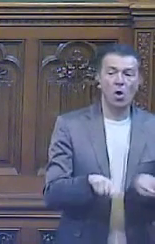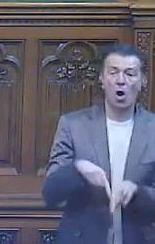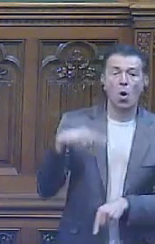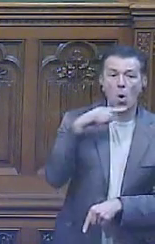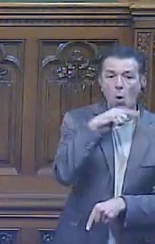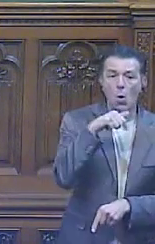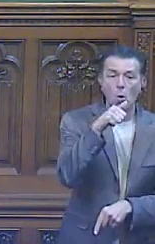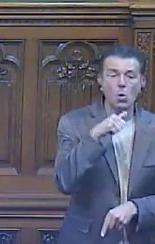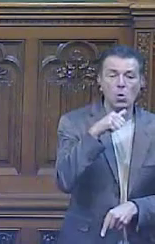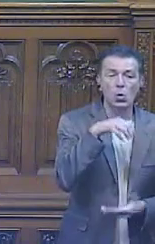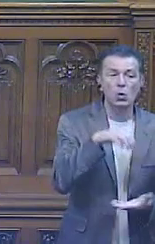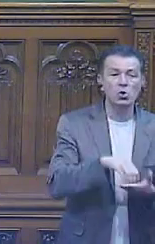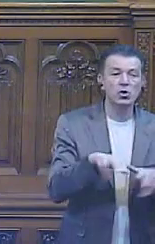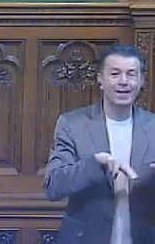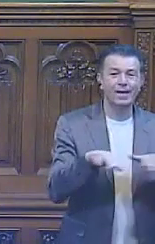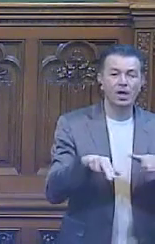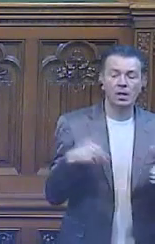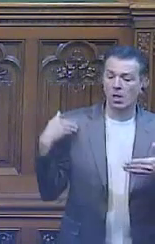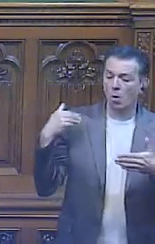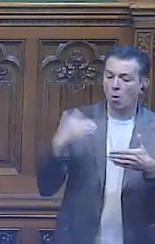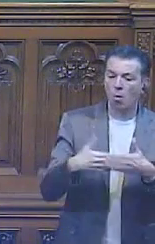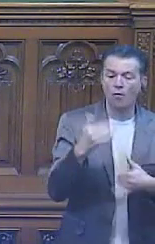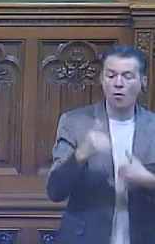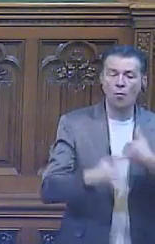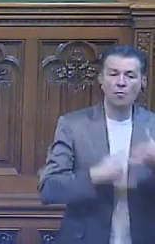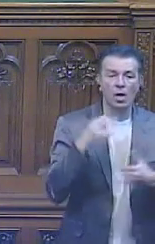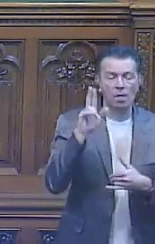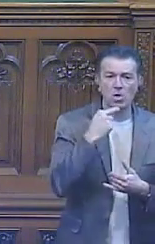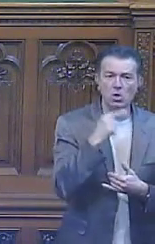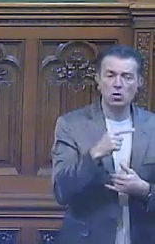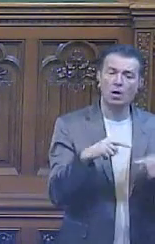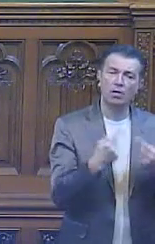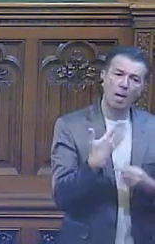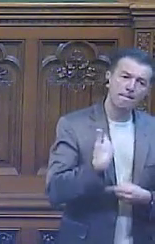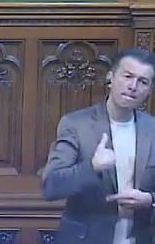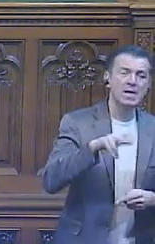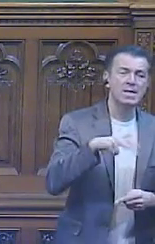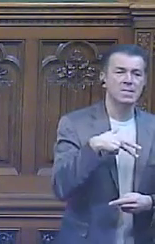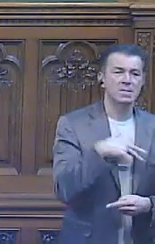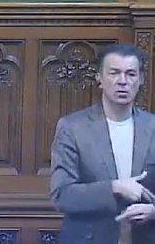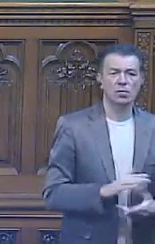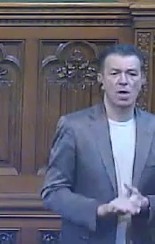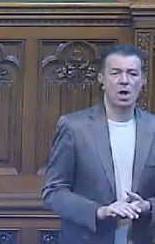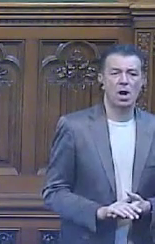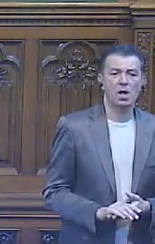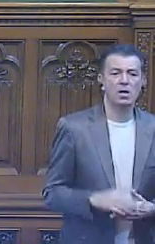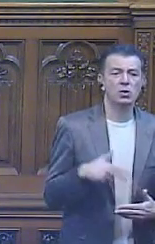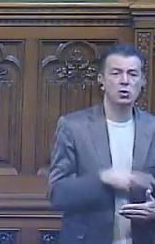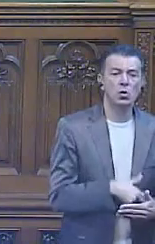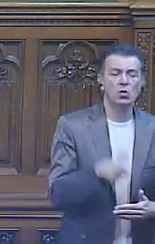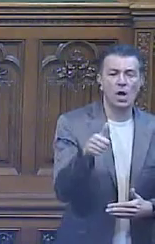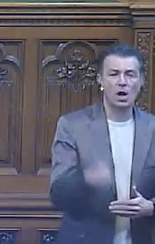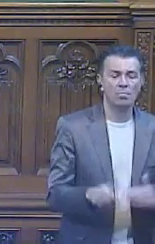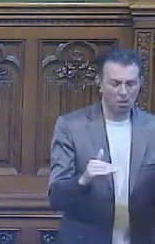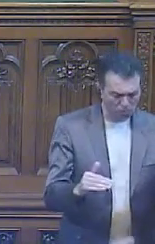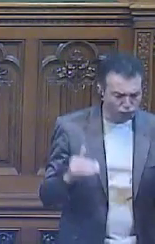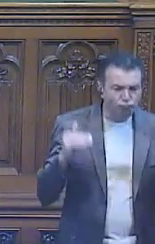rot-grünen Stadtregierung der letzten 5 Jahre, die sozialste Stadt zu sein und den höchsten sozialen Standard zu